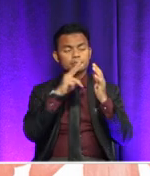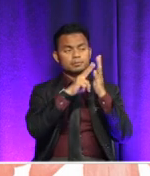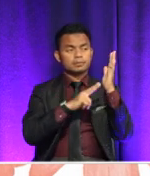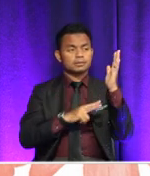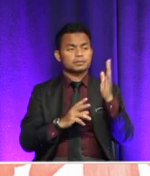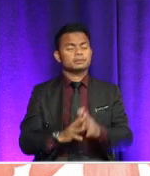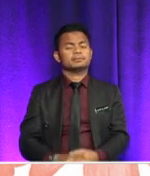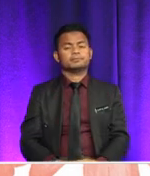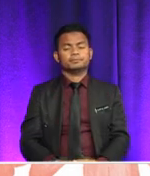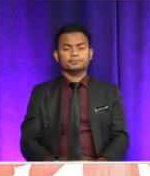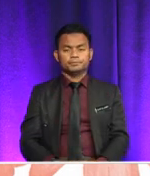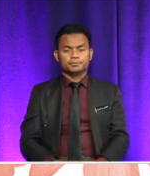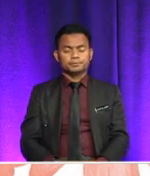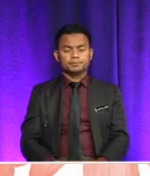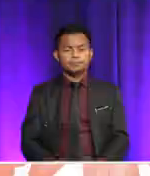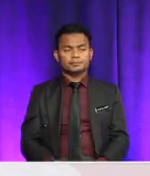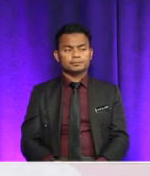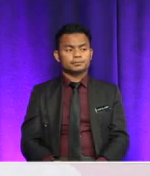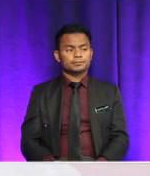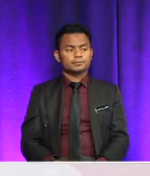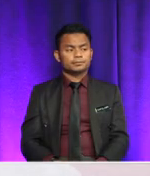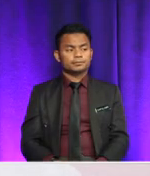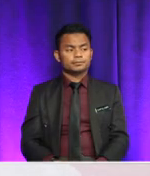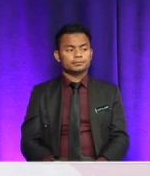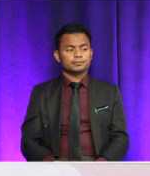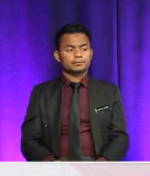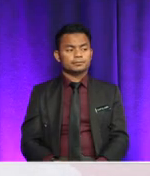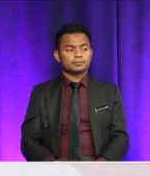kamu punya pembacaan silahkan siapa